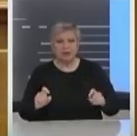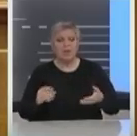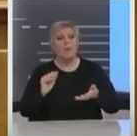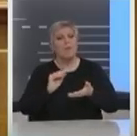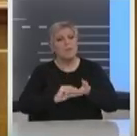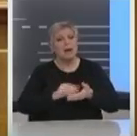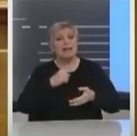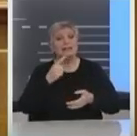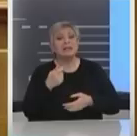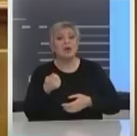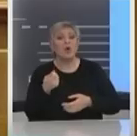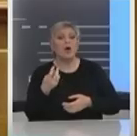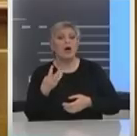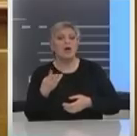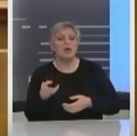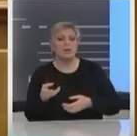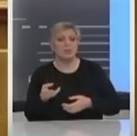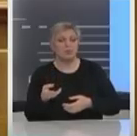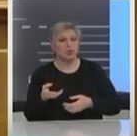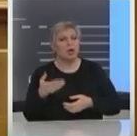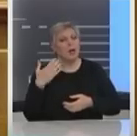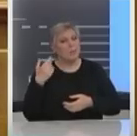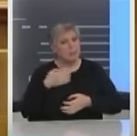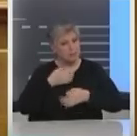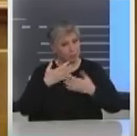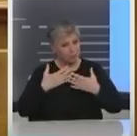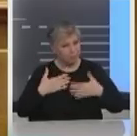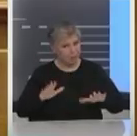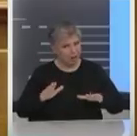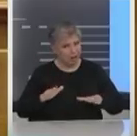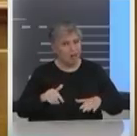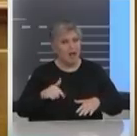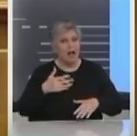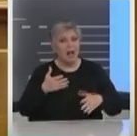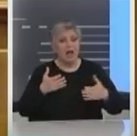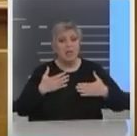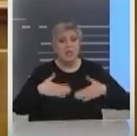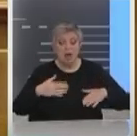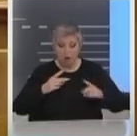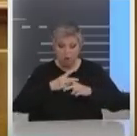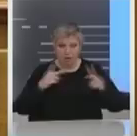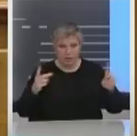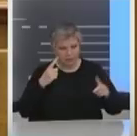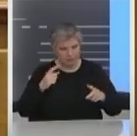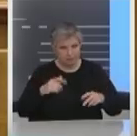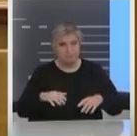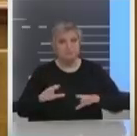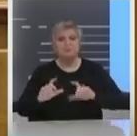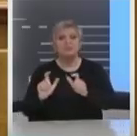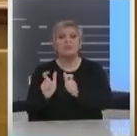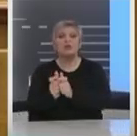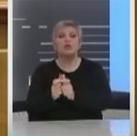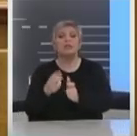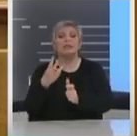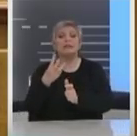τα οποία έχουν ήδη ακουστεί σε αυτήν την αίθουσα. Τα λέω για να εμπεδοθούν πλήρως. Τρίτεκνη οικογένεια